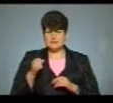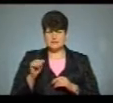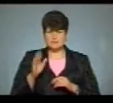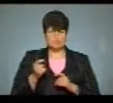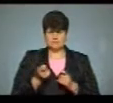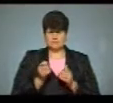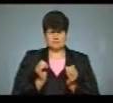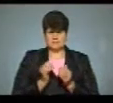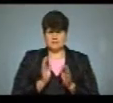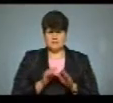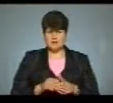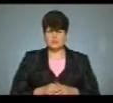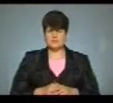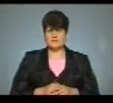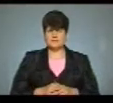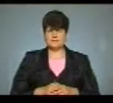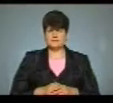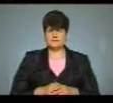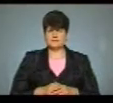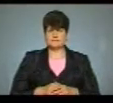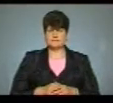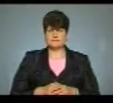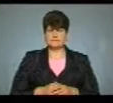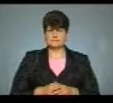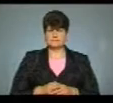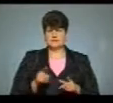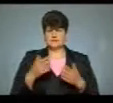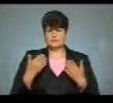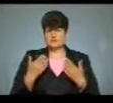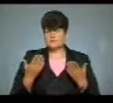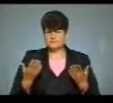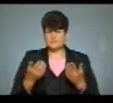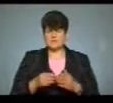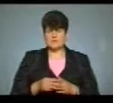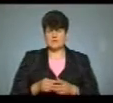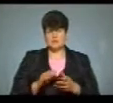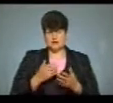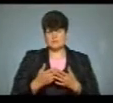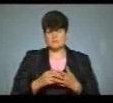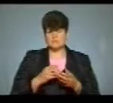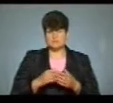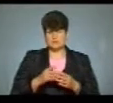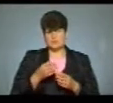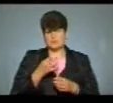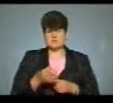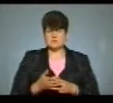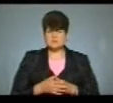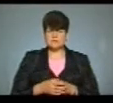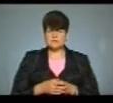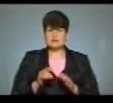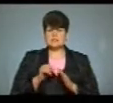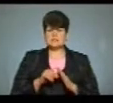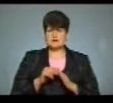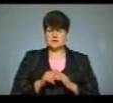мало, їх немає в Тернополі, вони віддихають. А так от в межах таких, як я сказав. Значить,